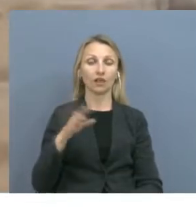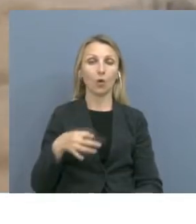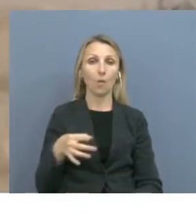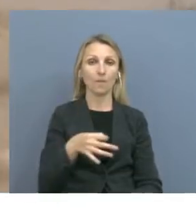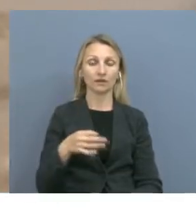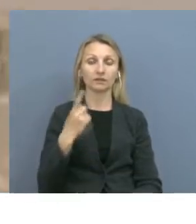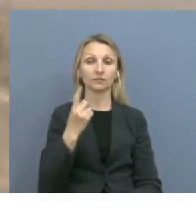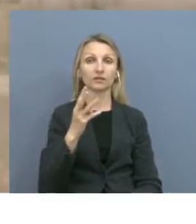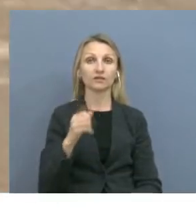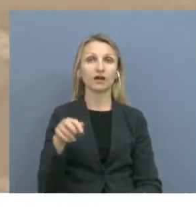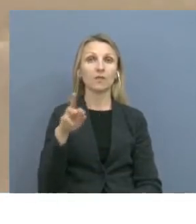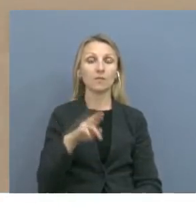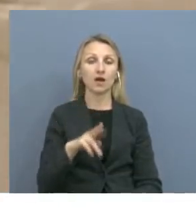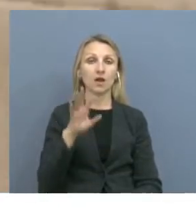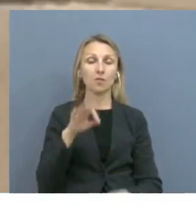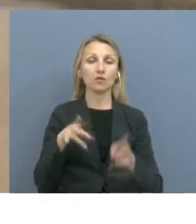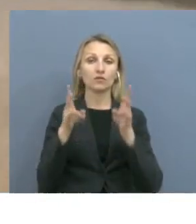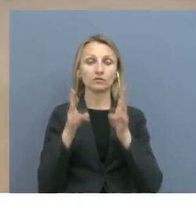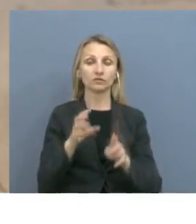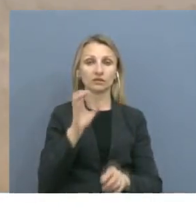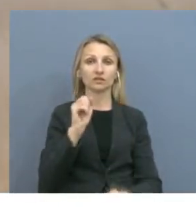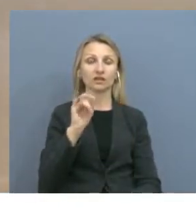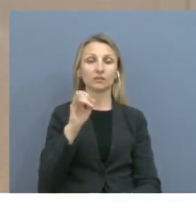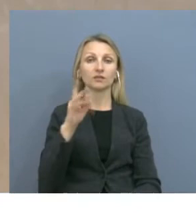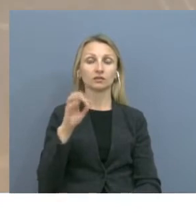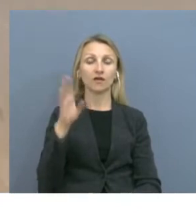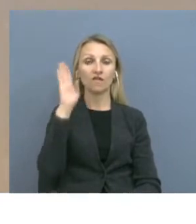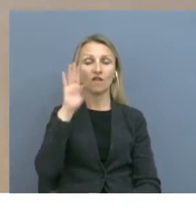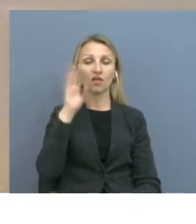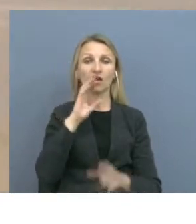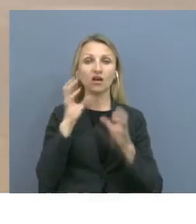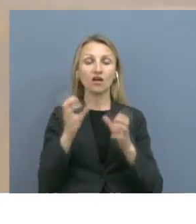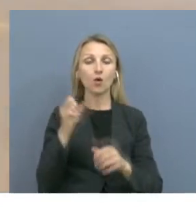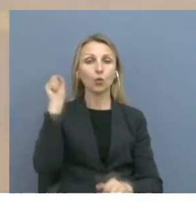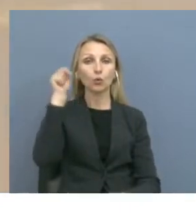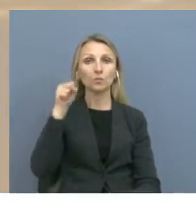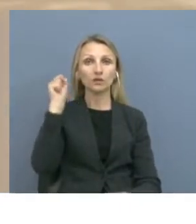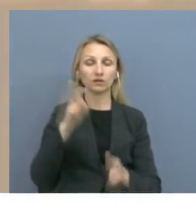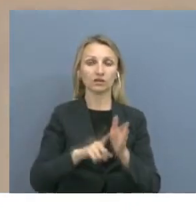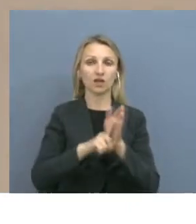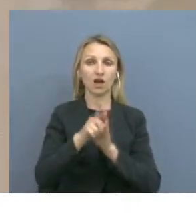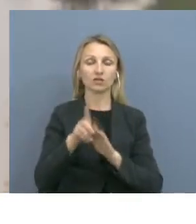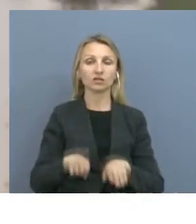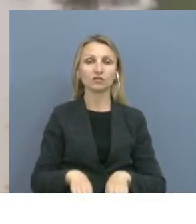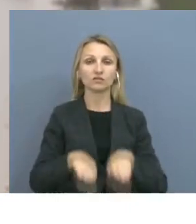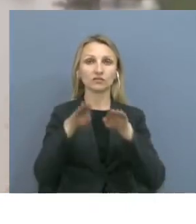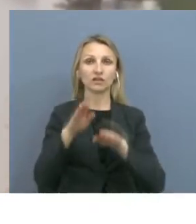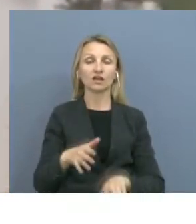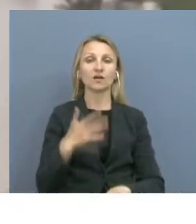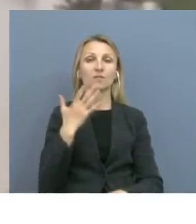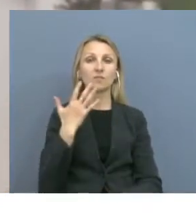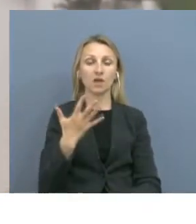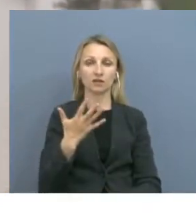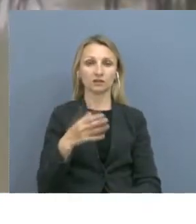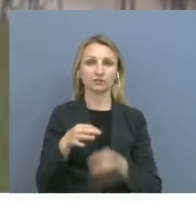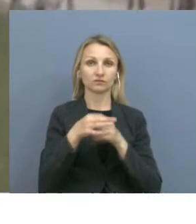мая текущего года в результате аварии Сардабинского водохранилища в Узбекистане произошло подтопление 5 населенных пунктов Актааральского